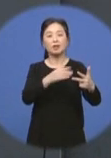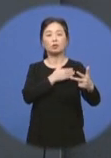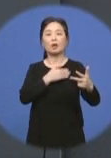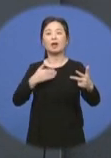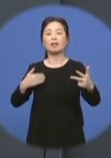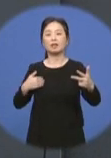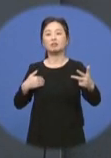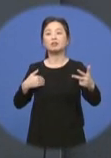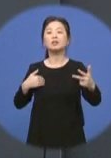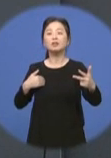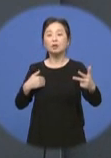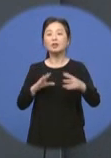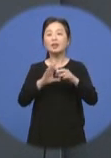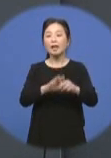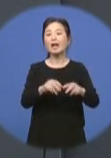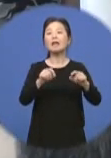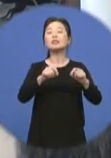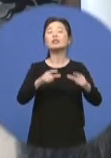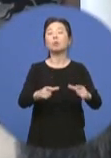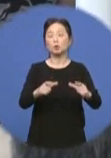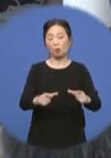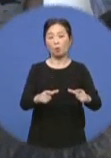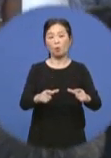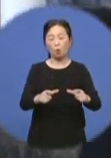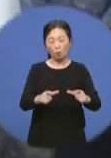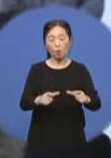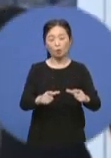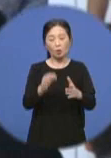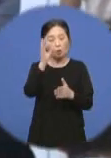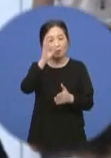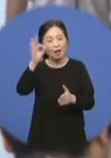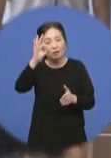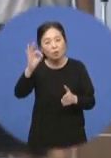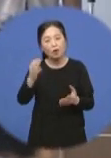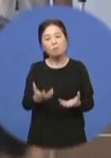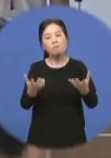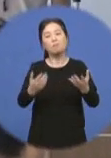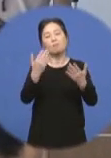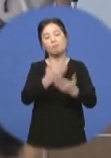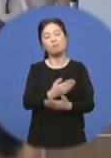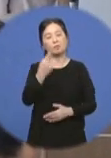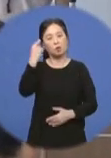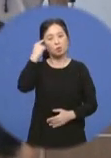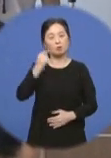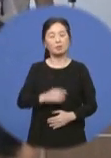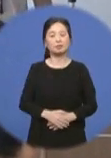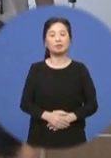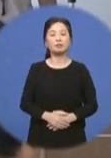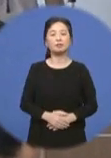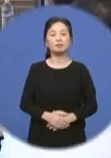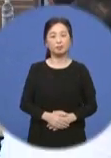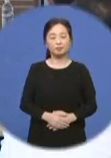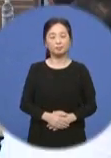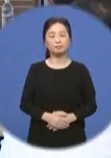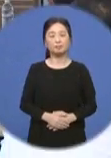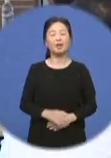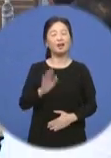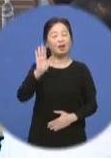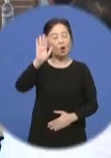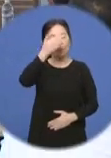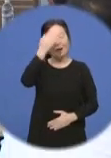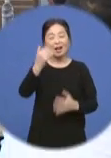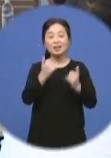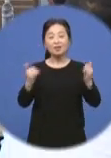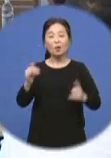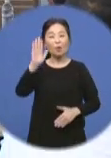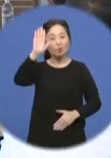に、考えながら開発していきました。 若い世代の今後の活躍が期待されますね。学生